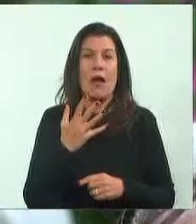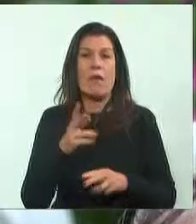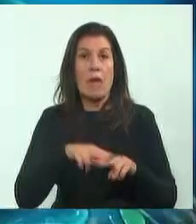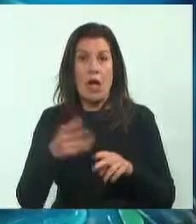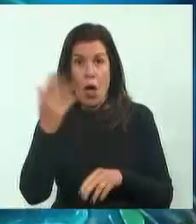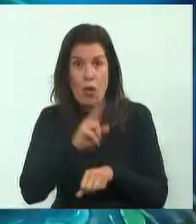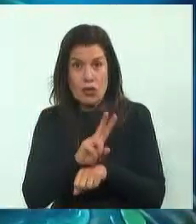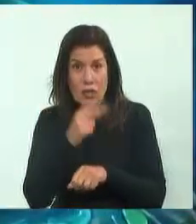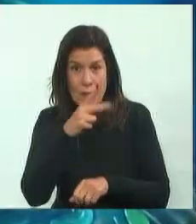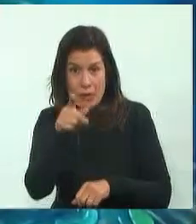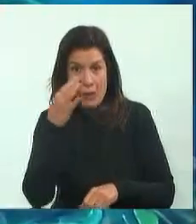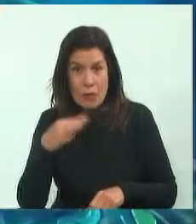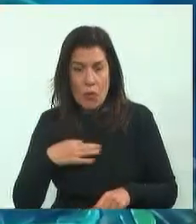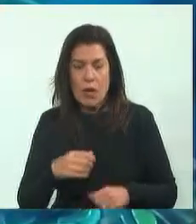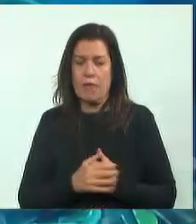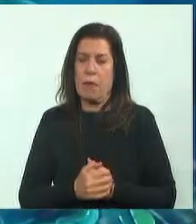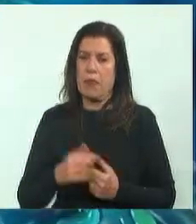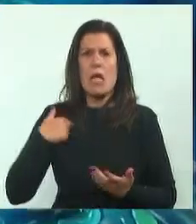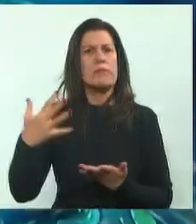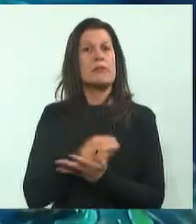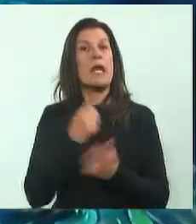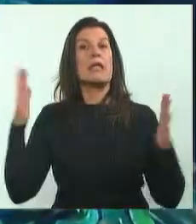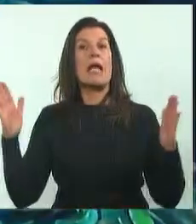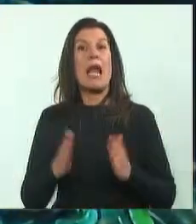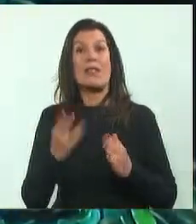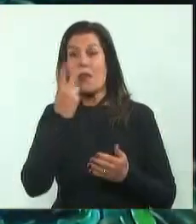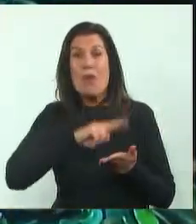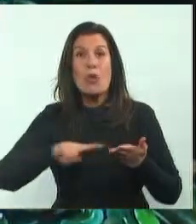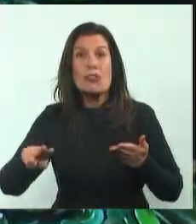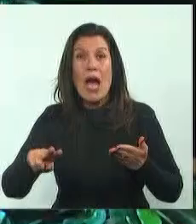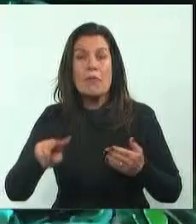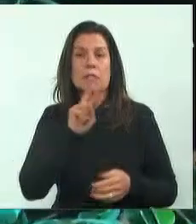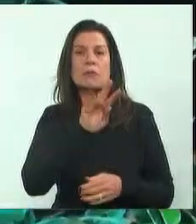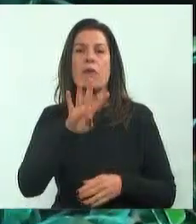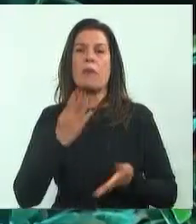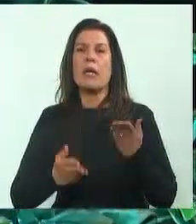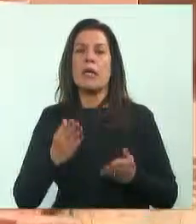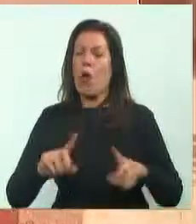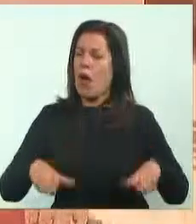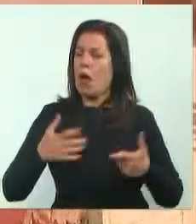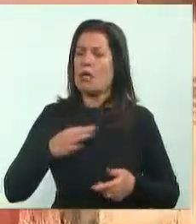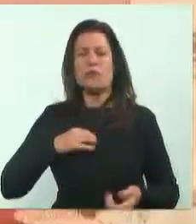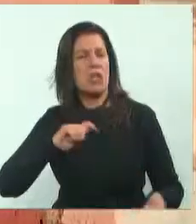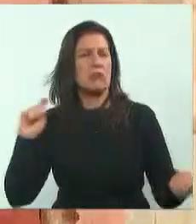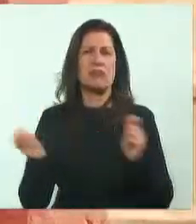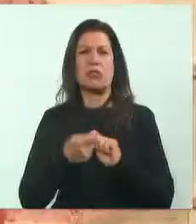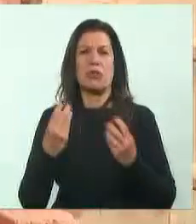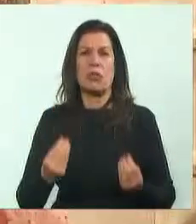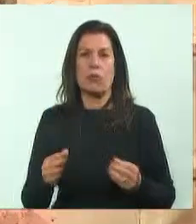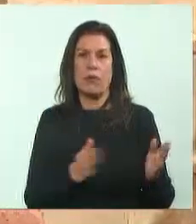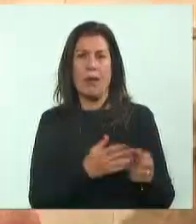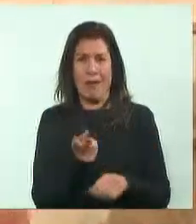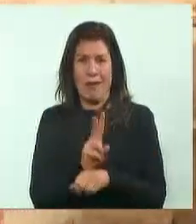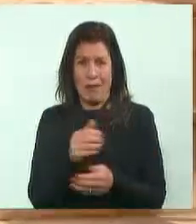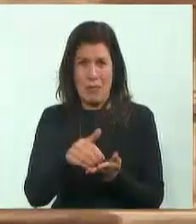שימו לב. ירדתי בתוך חודשיים 24 קילו. החיים שלי השתנו לטובה. החרטוטים ממשיכים. אני